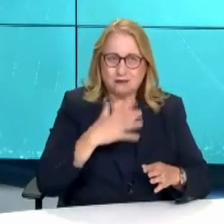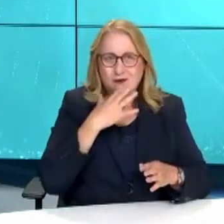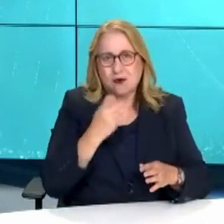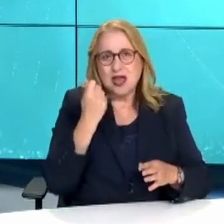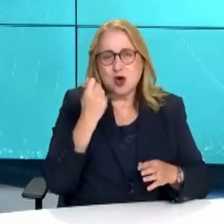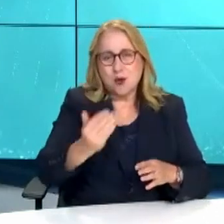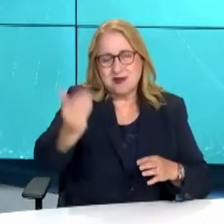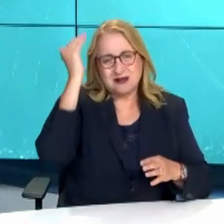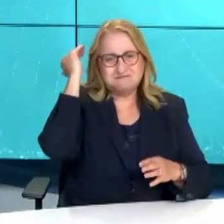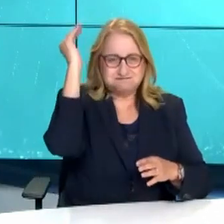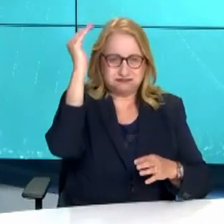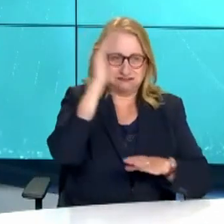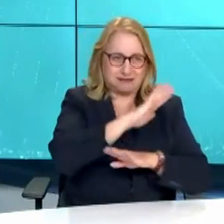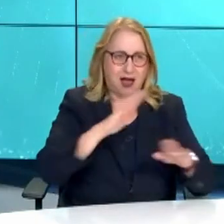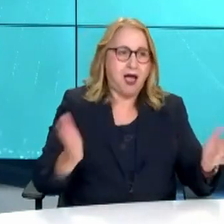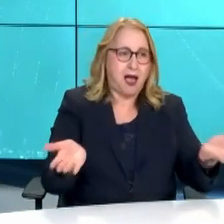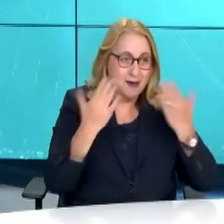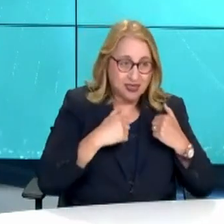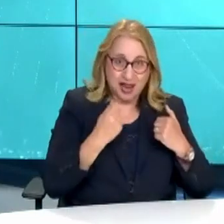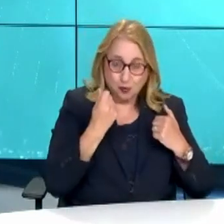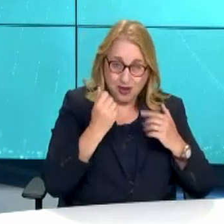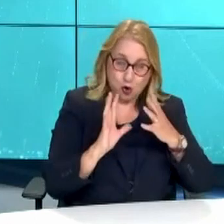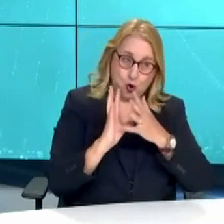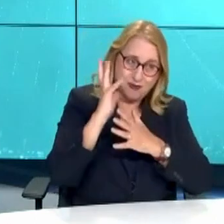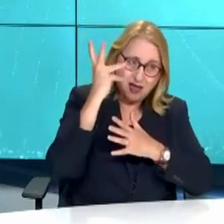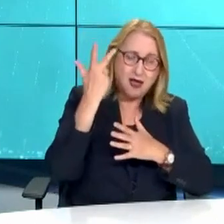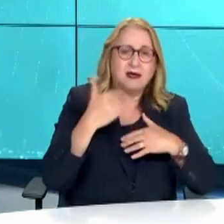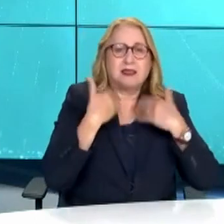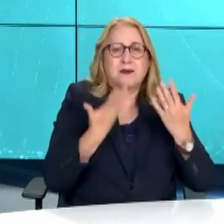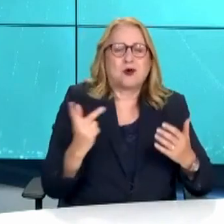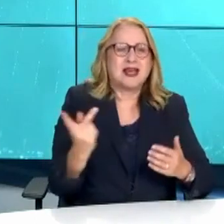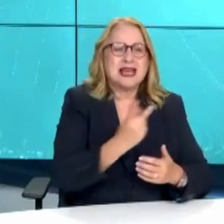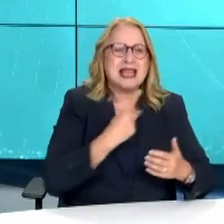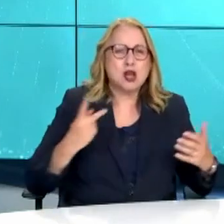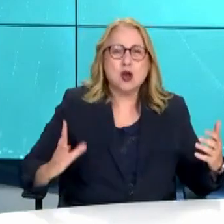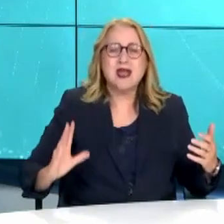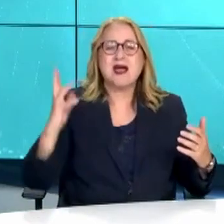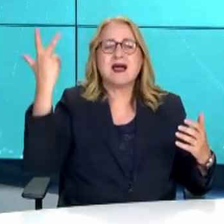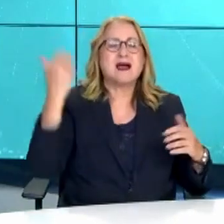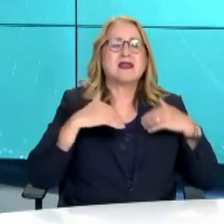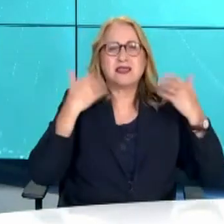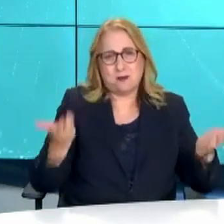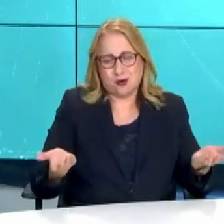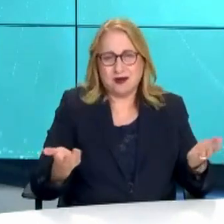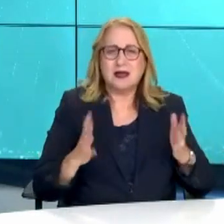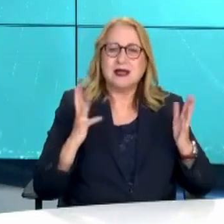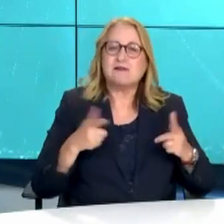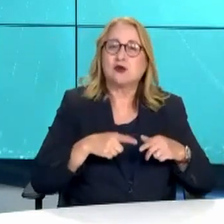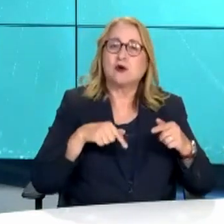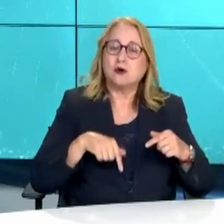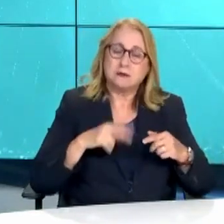οποία να αναπτύσσεται γρήγορα δεν υπάρχει ευημερούσα κοινωνία, και η ανάπτυξη είναι και αυτή που